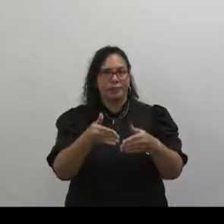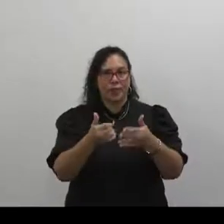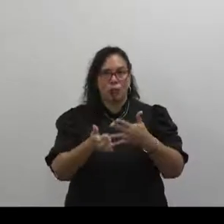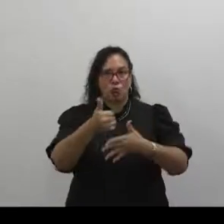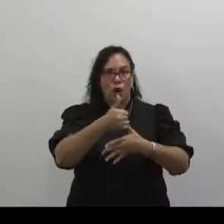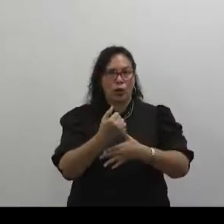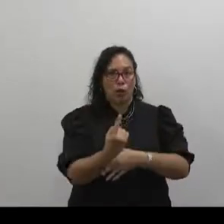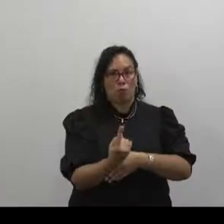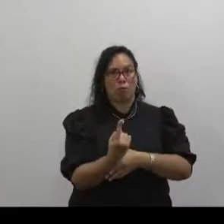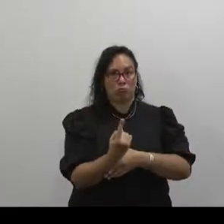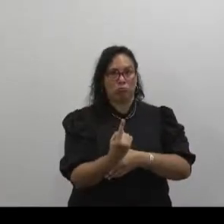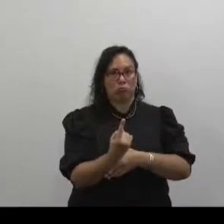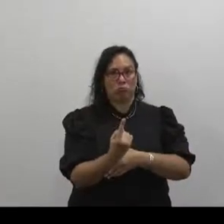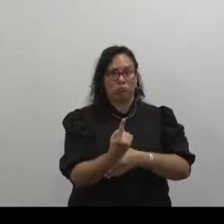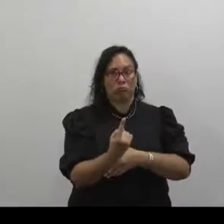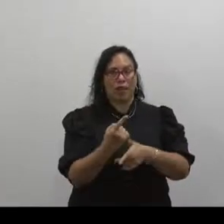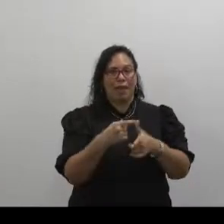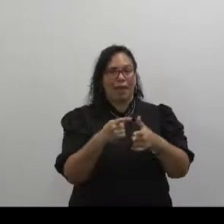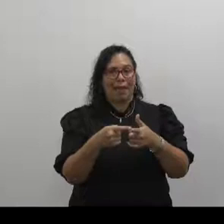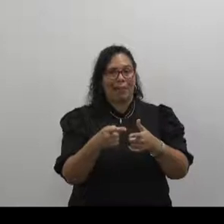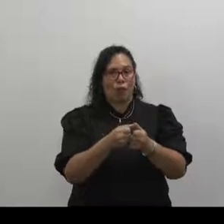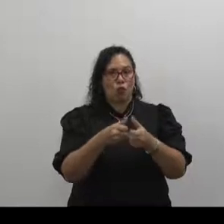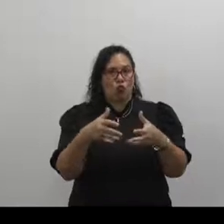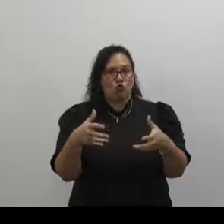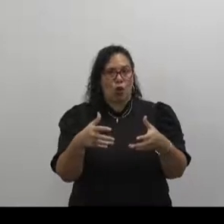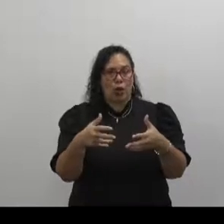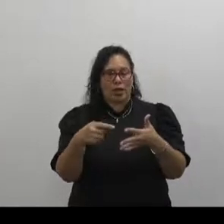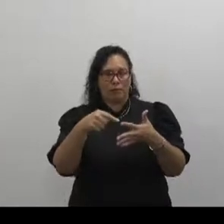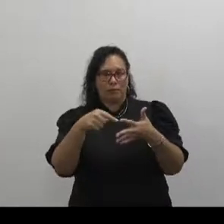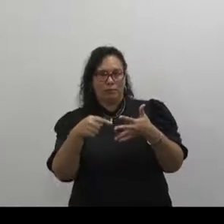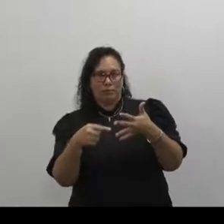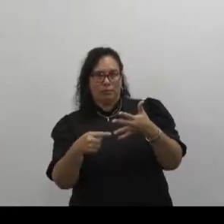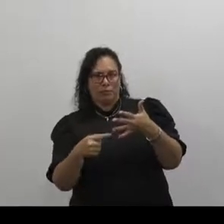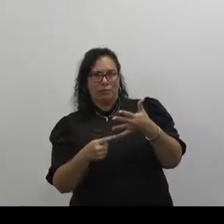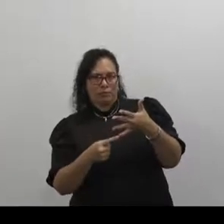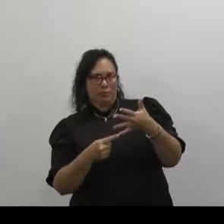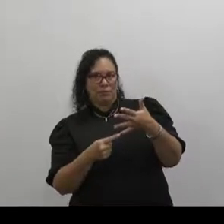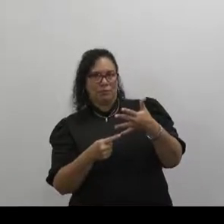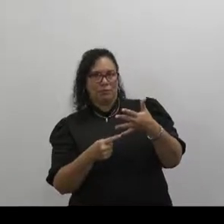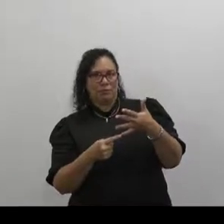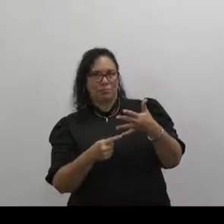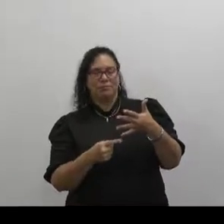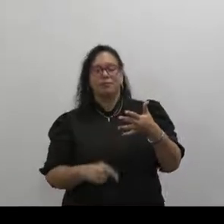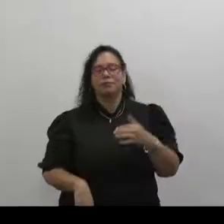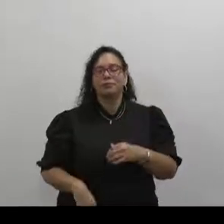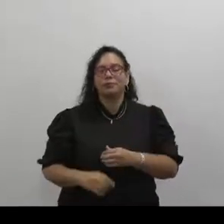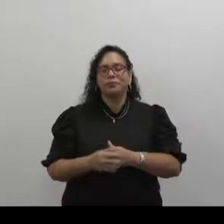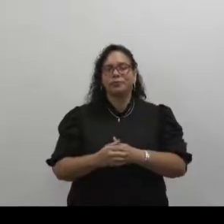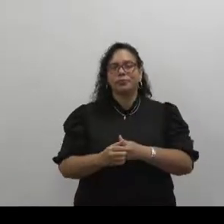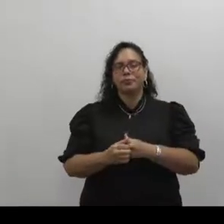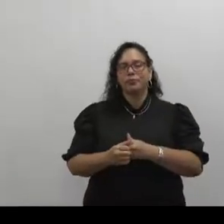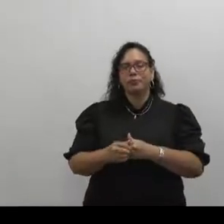cả thơ ai bà xa lăng ta môi ná đã bên xa đã sẵn khát chiền